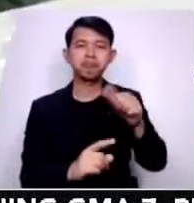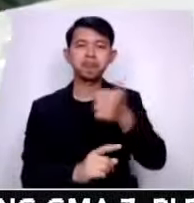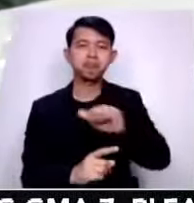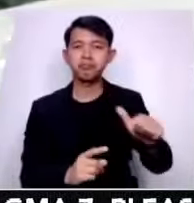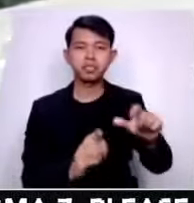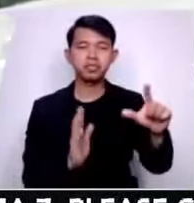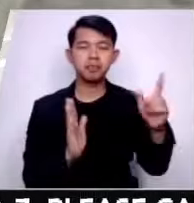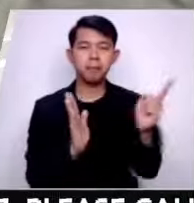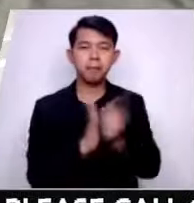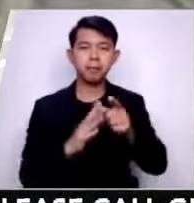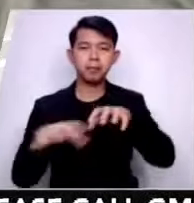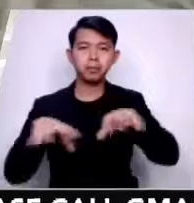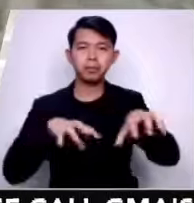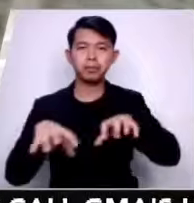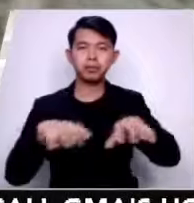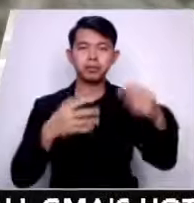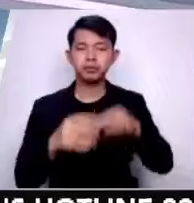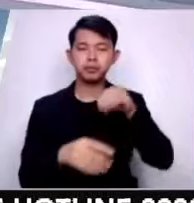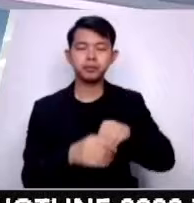aktibidad doon.